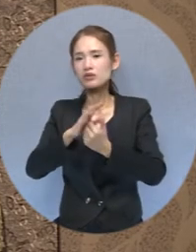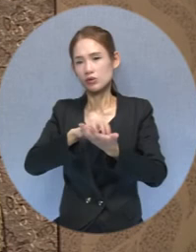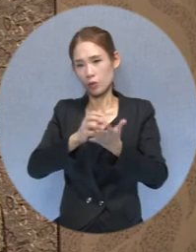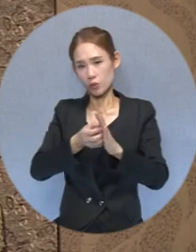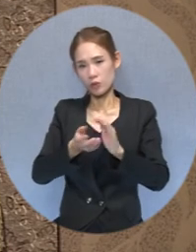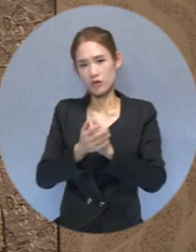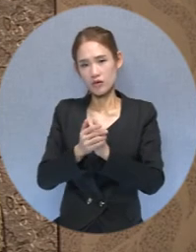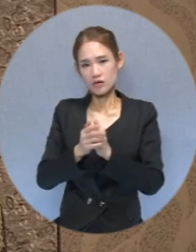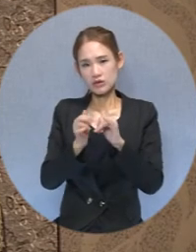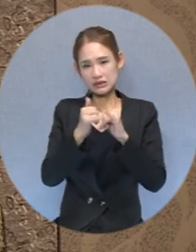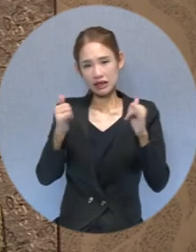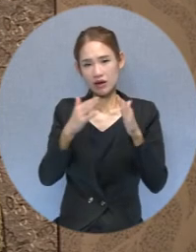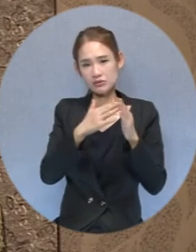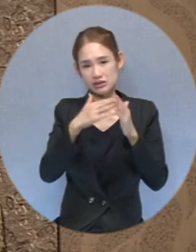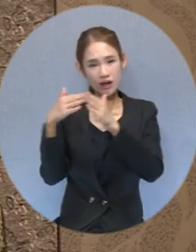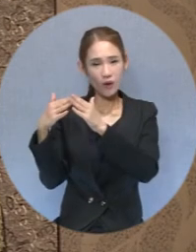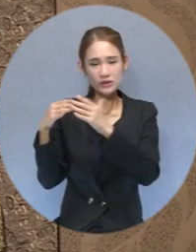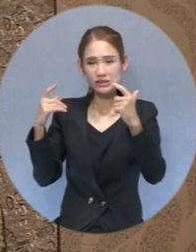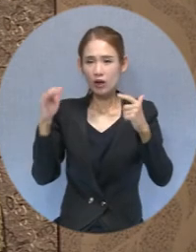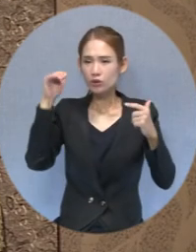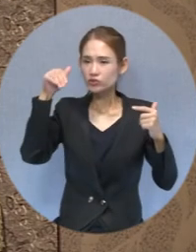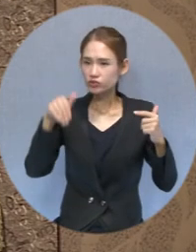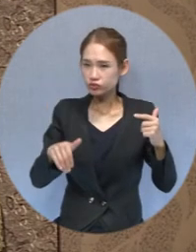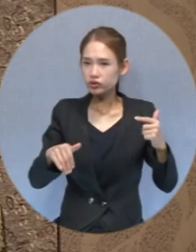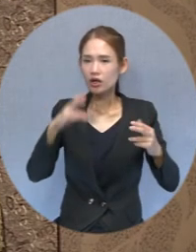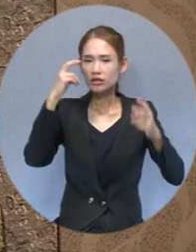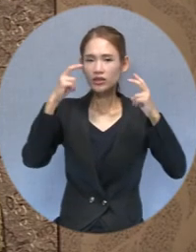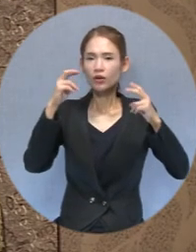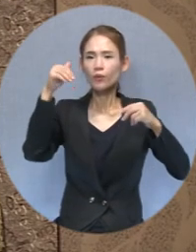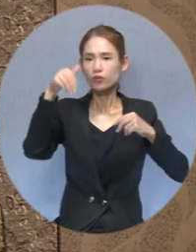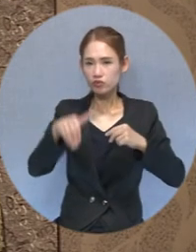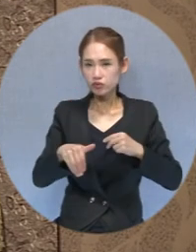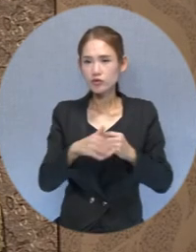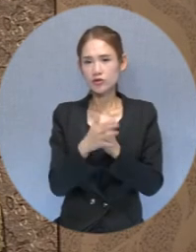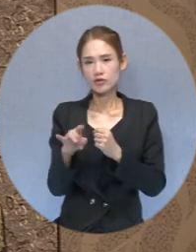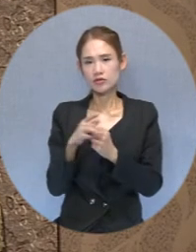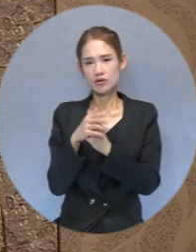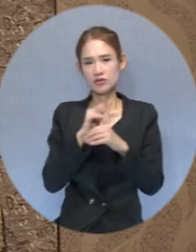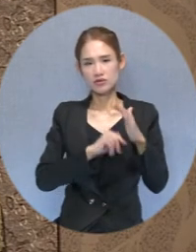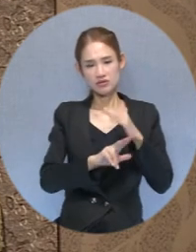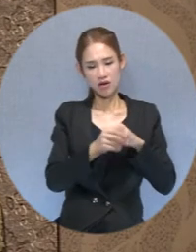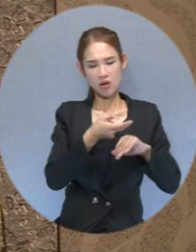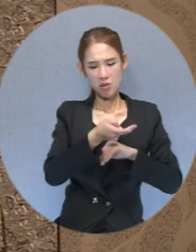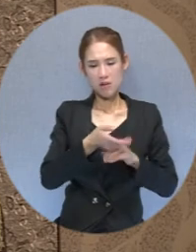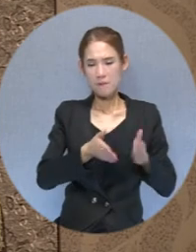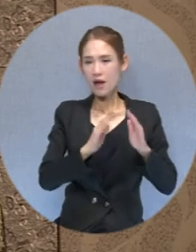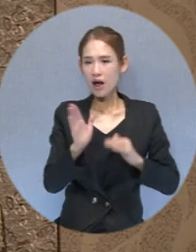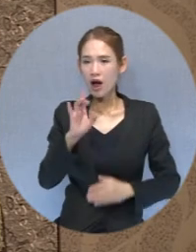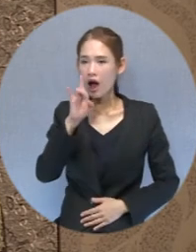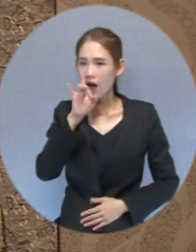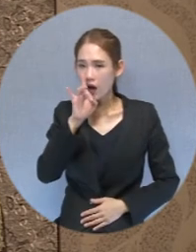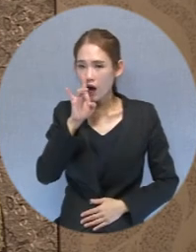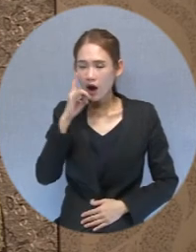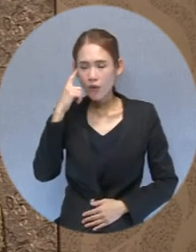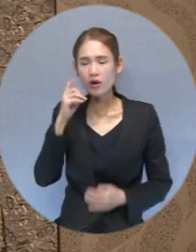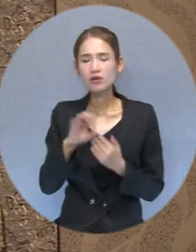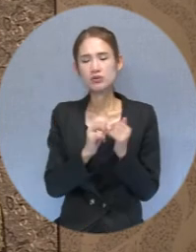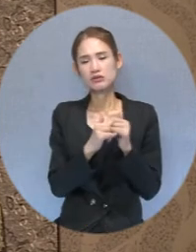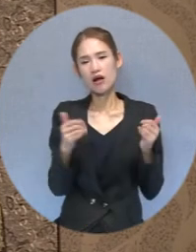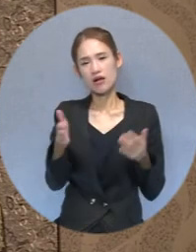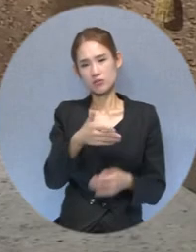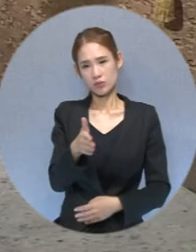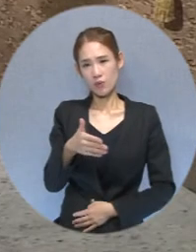지역이 쇠퇴하고 기업이 떠나고 그러다 보면은 이제 경전철이나 뭐 지하철 같은 것이 못 들어오고 왜냐면은 사람들이